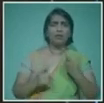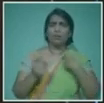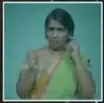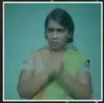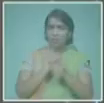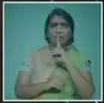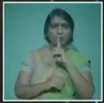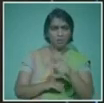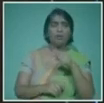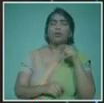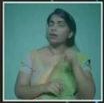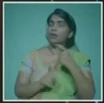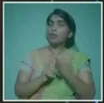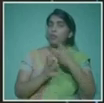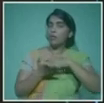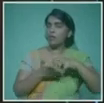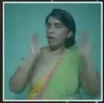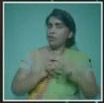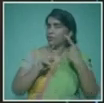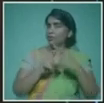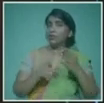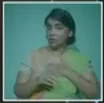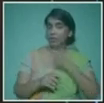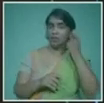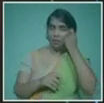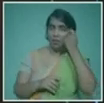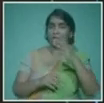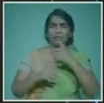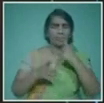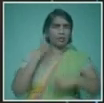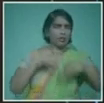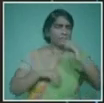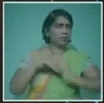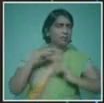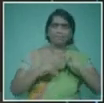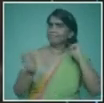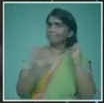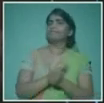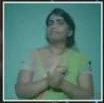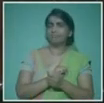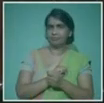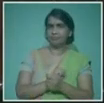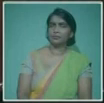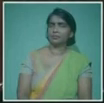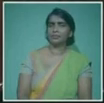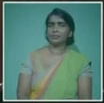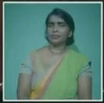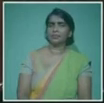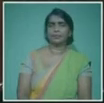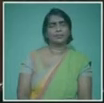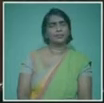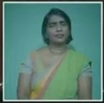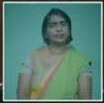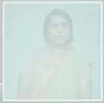කියලාද කියන්නේ සම්ුණාංශ? මේ කොට්ටාස අඩු කරන එක විතරක් නෙමෙයි මගේ මතේ නම් මේ විකෘති මැතිවරණ ක්‍රමයම වෙනස් කරන්න කියන එක. හරි. මේ